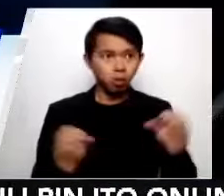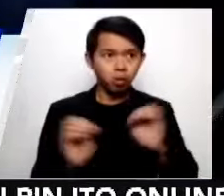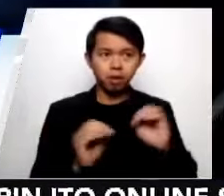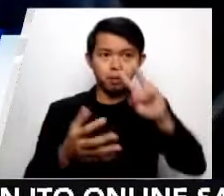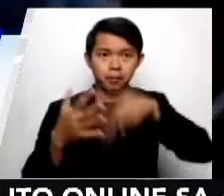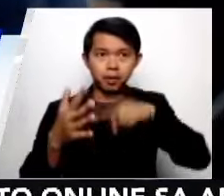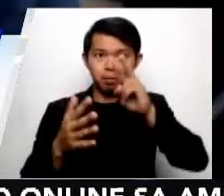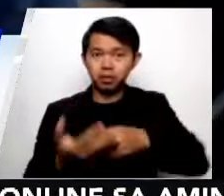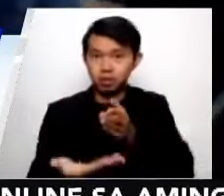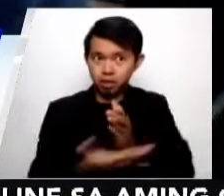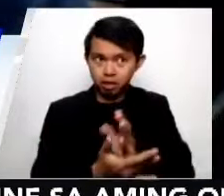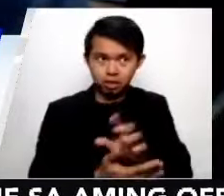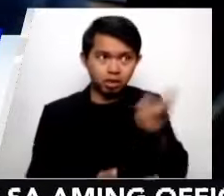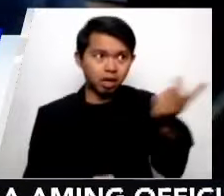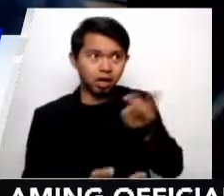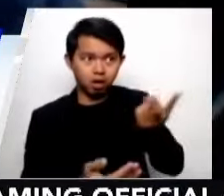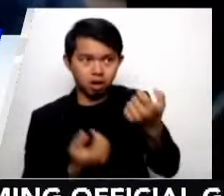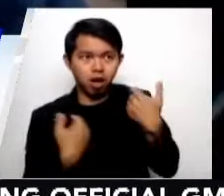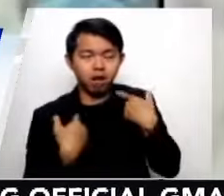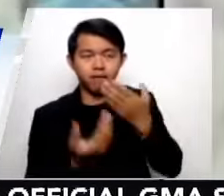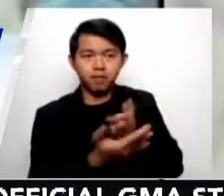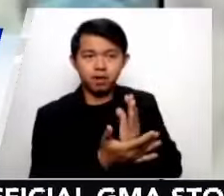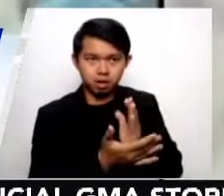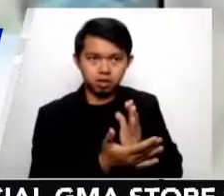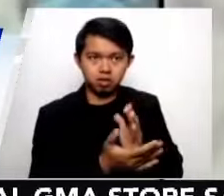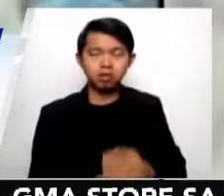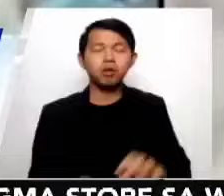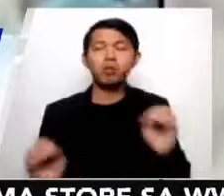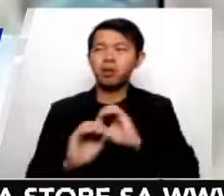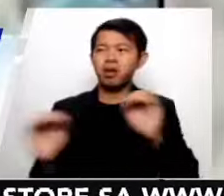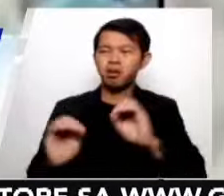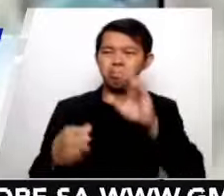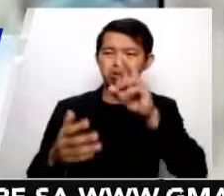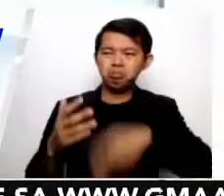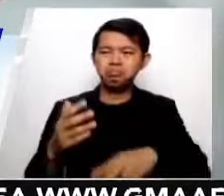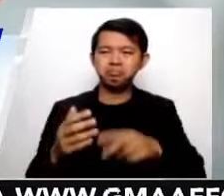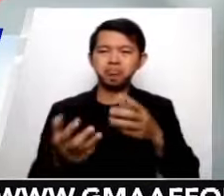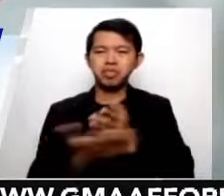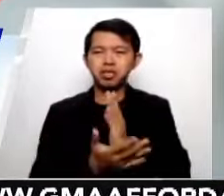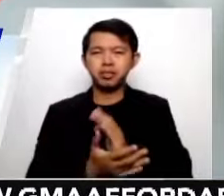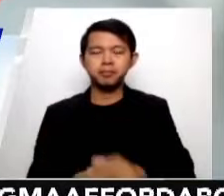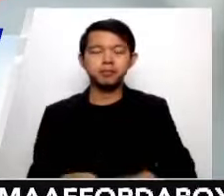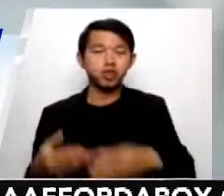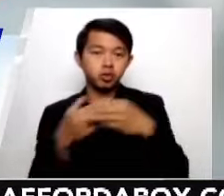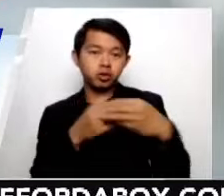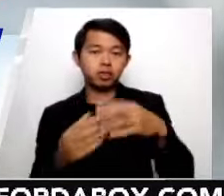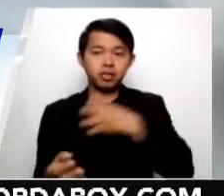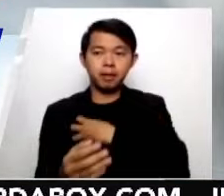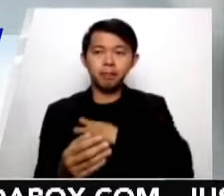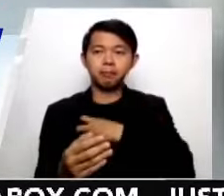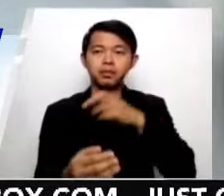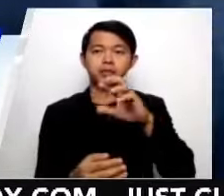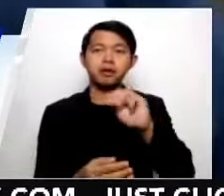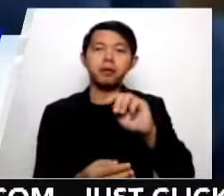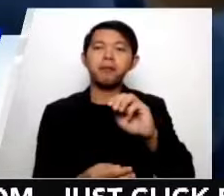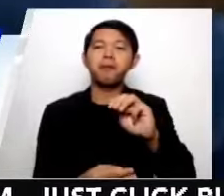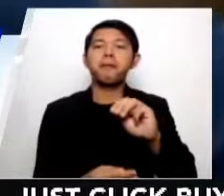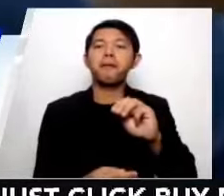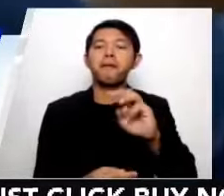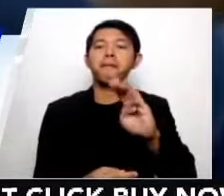wala. Tumangging magsalita tungkol sa nangyari sa operasyon, ang nanguna rito na si Police Lieutenant Michael Ray Bernardo. Sir, I opt